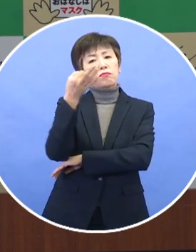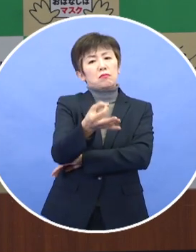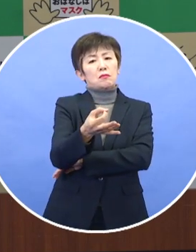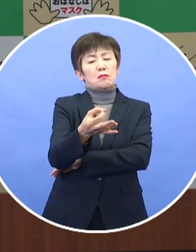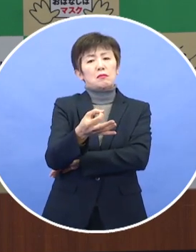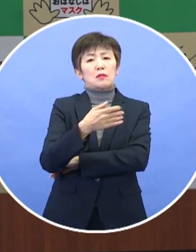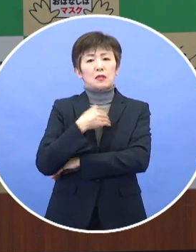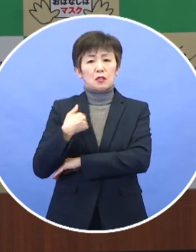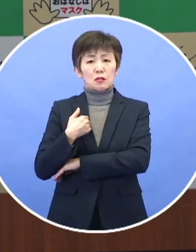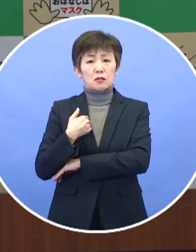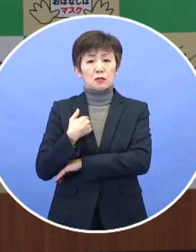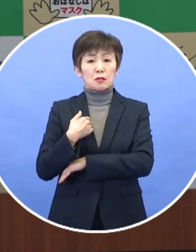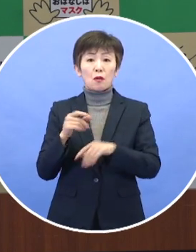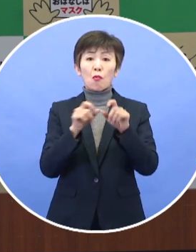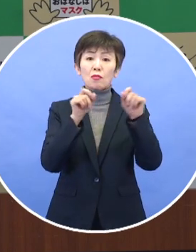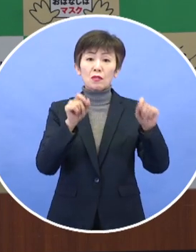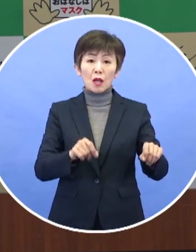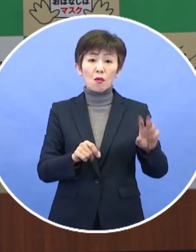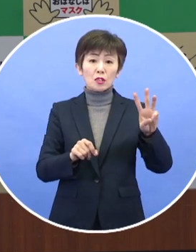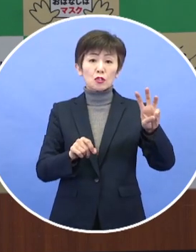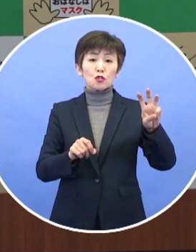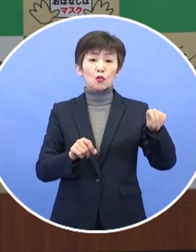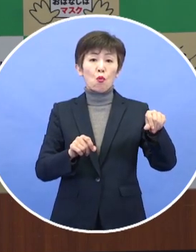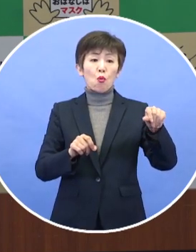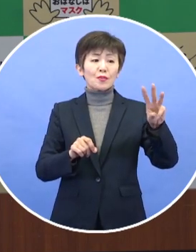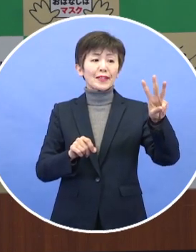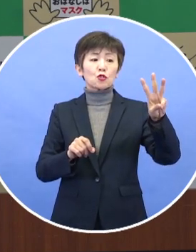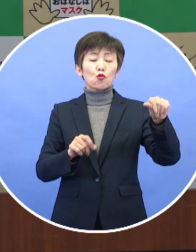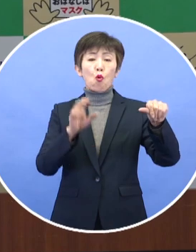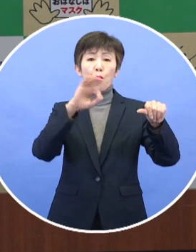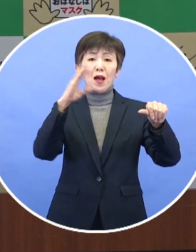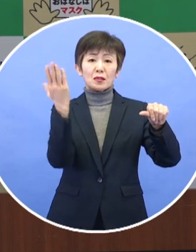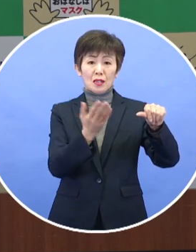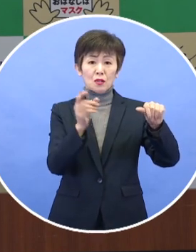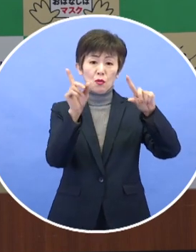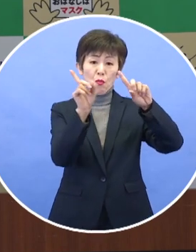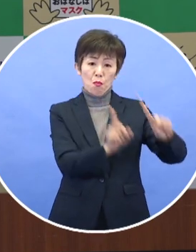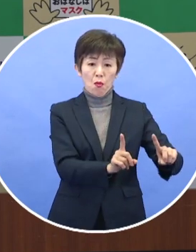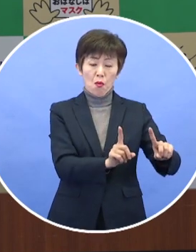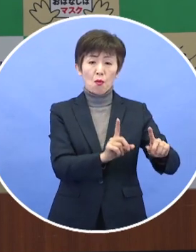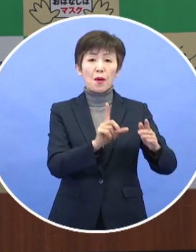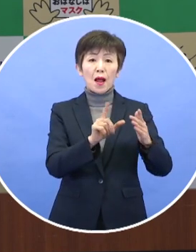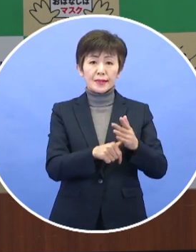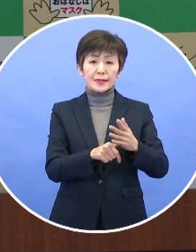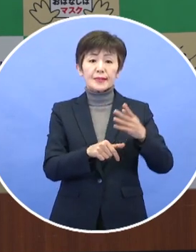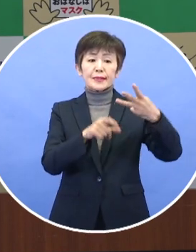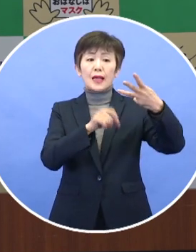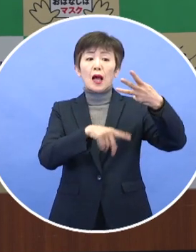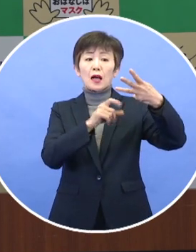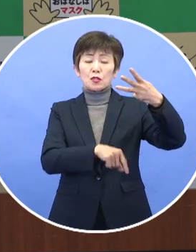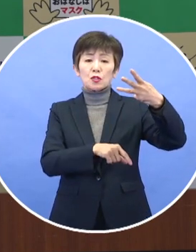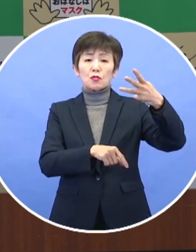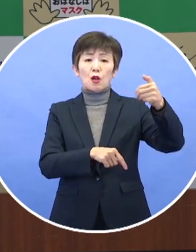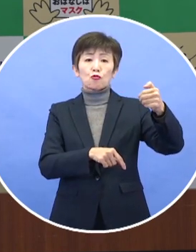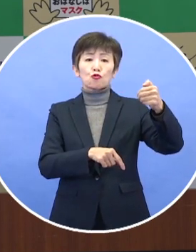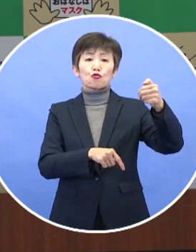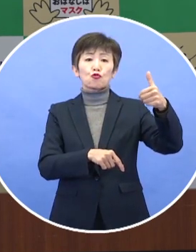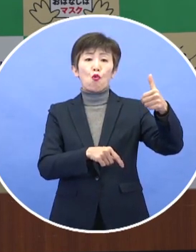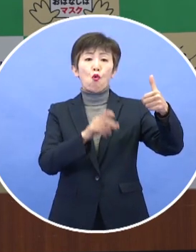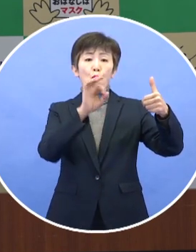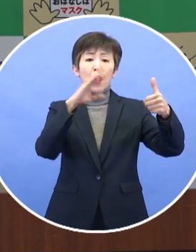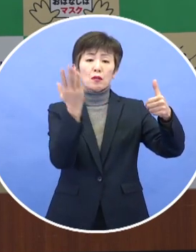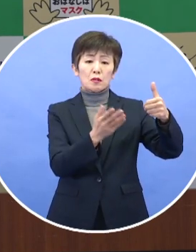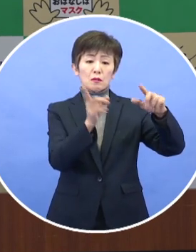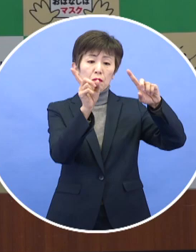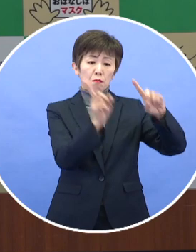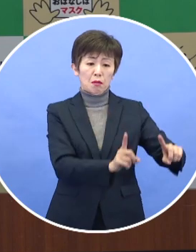。ただ問題は 35% だったんだけど、3月は 55% になり、で4